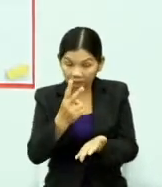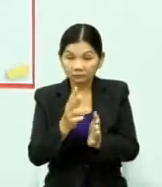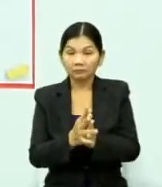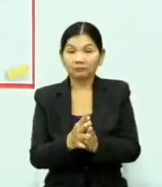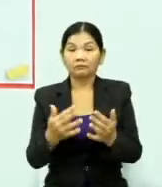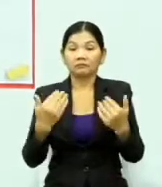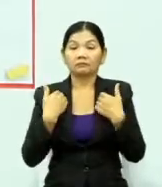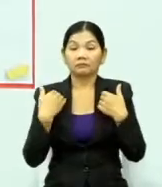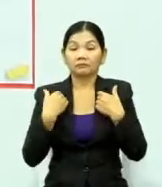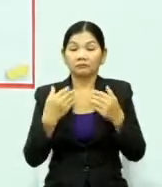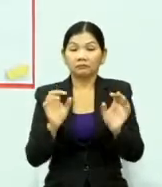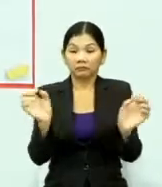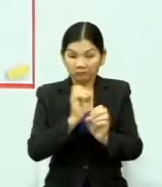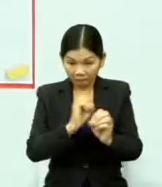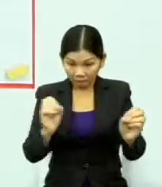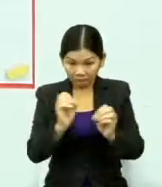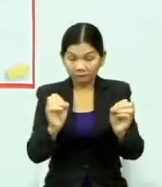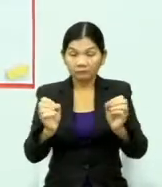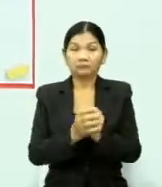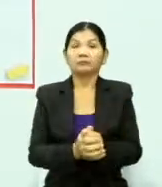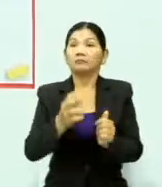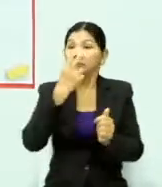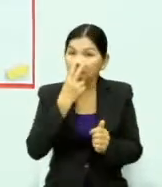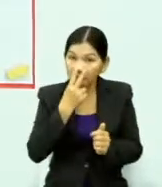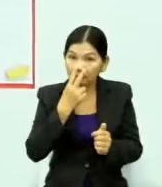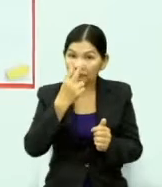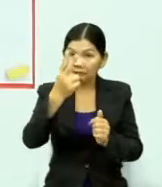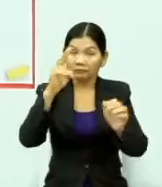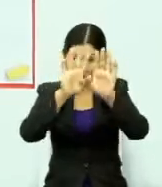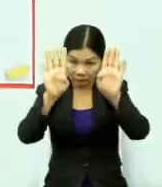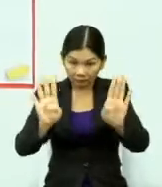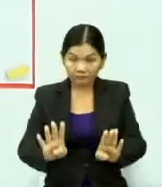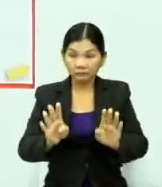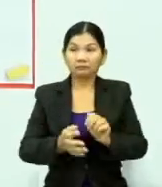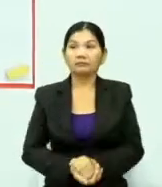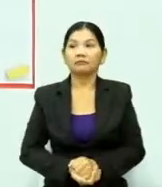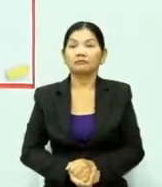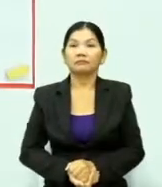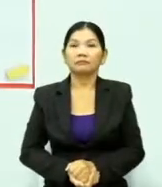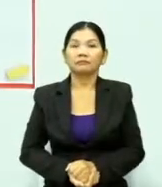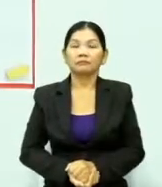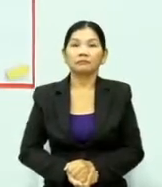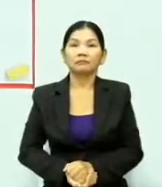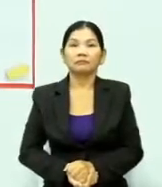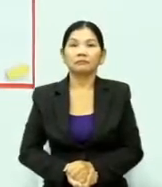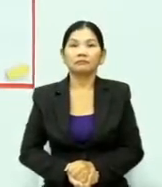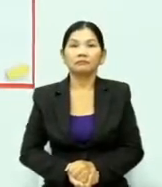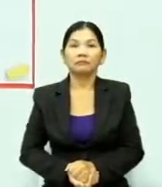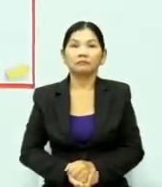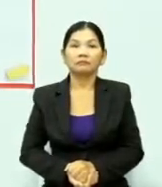bán con đai mình miên sắp hợp chùm nổi tế. Con mơ mật lực đá. Cái đá khiến chà.